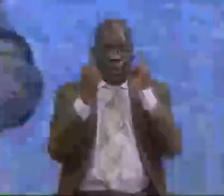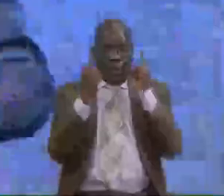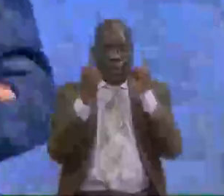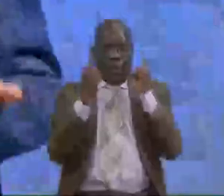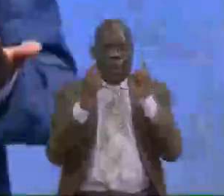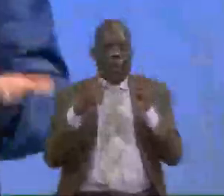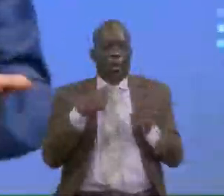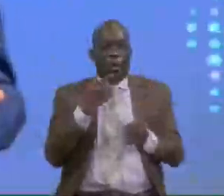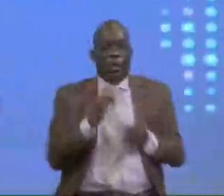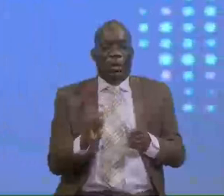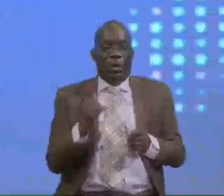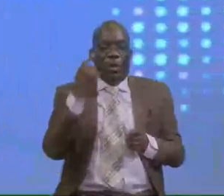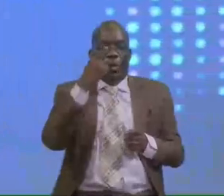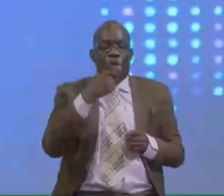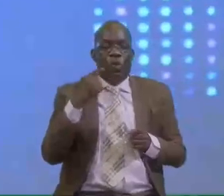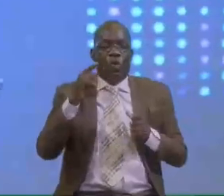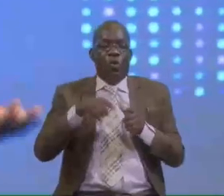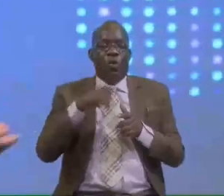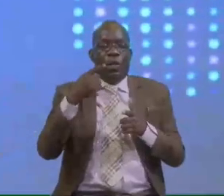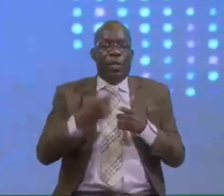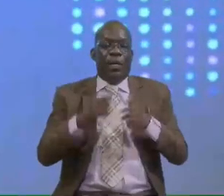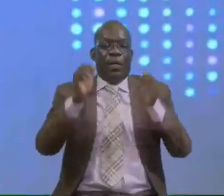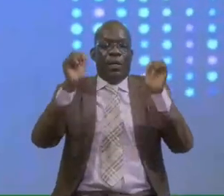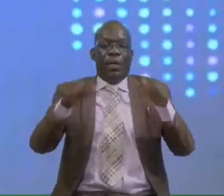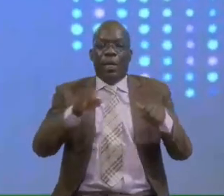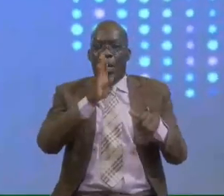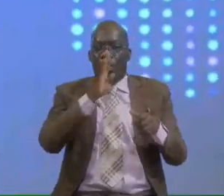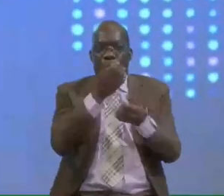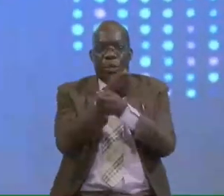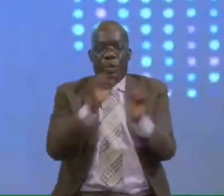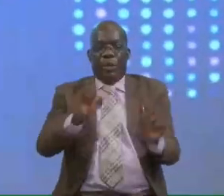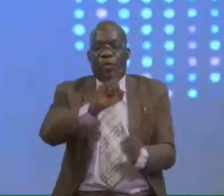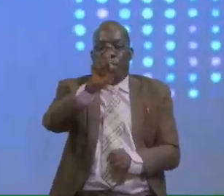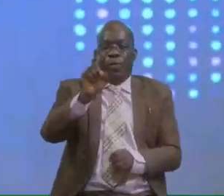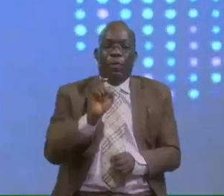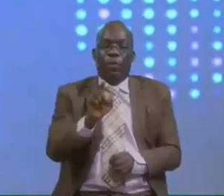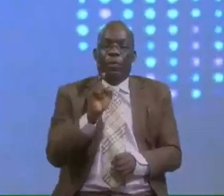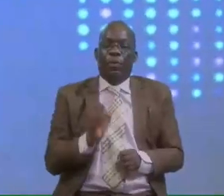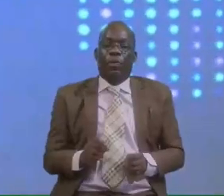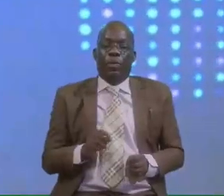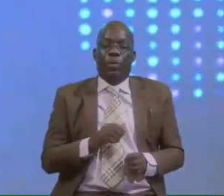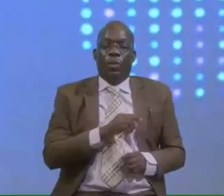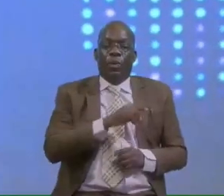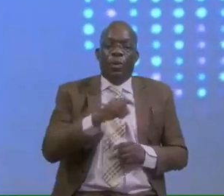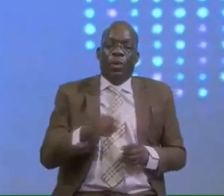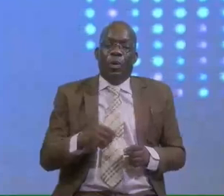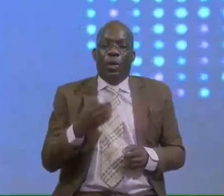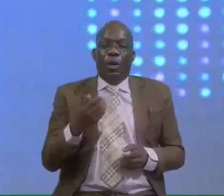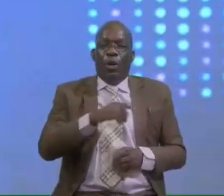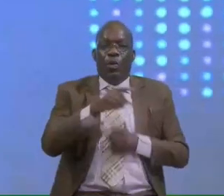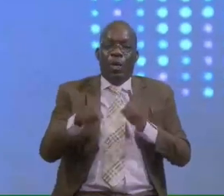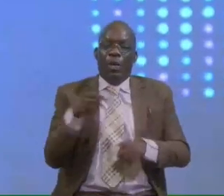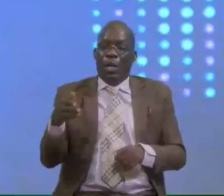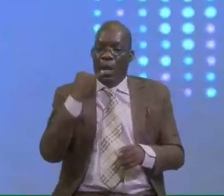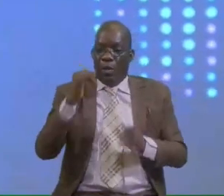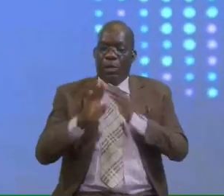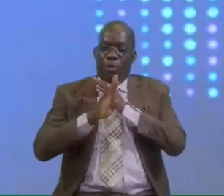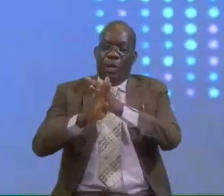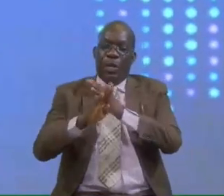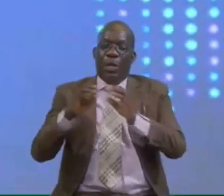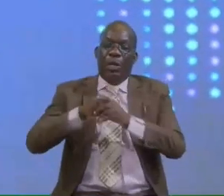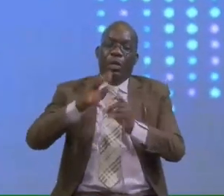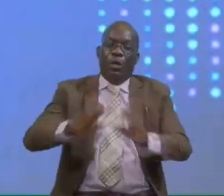Les disciples ayant entendu cela furent très étonnés et dit, qui peut donc être sauvé? Quand il y a un blocage sur ton chemin, tu